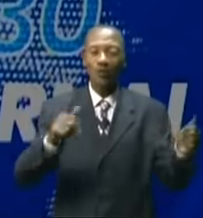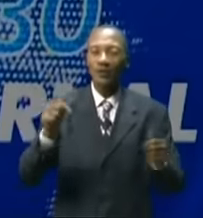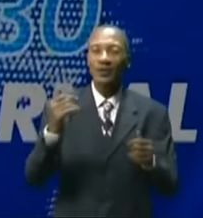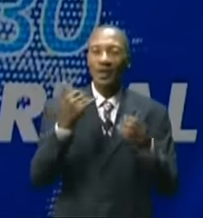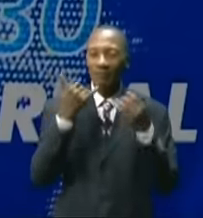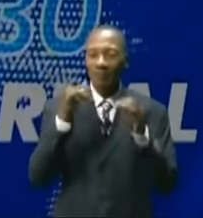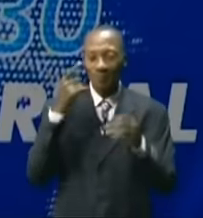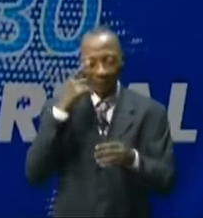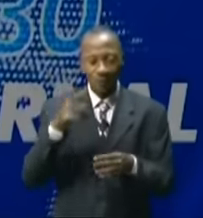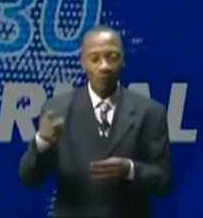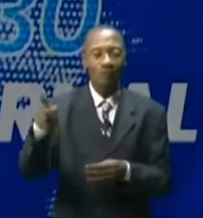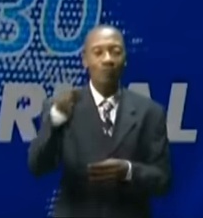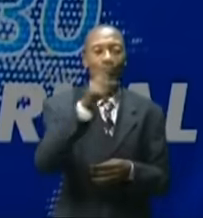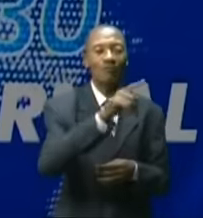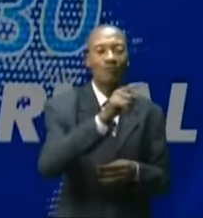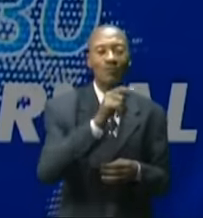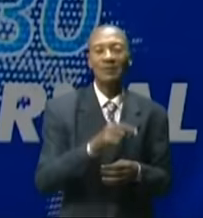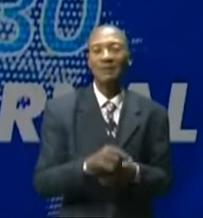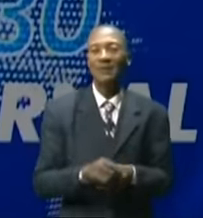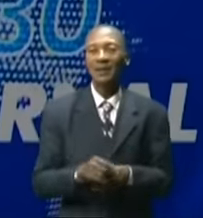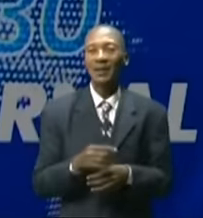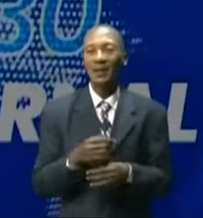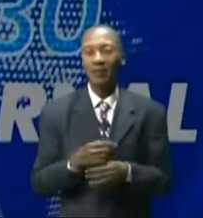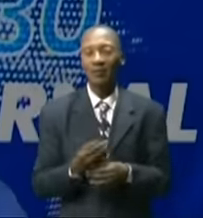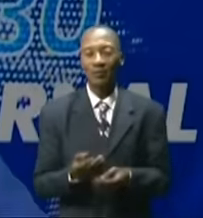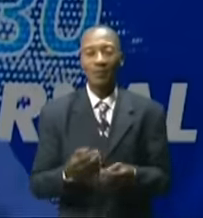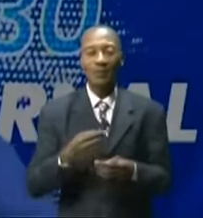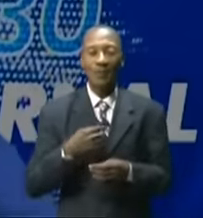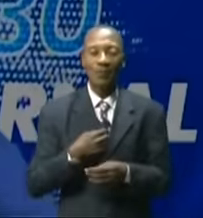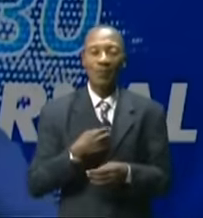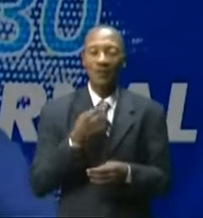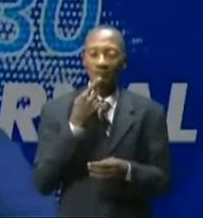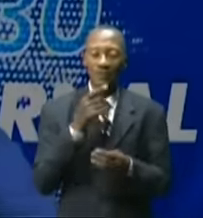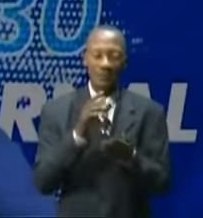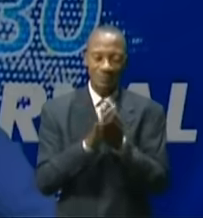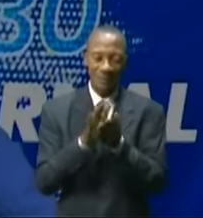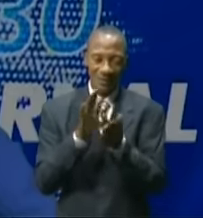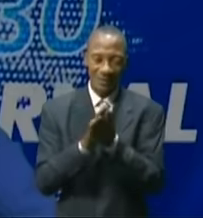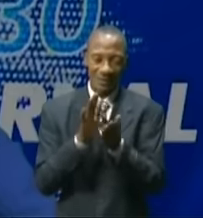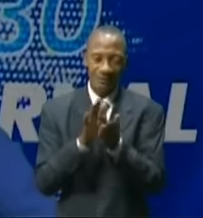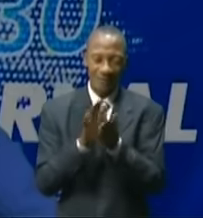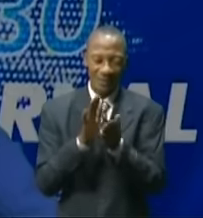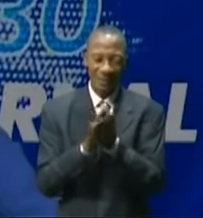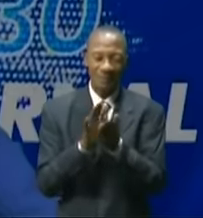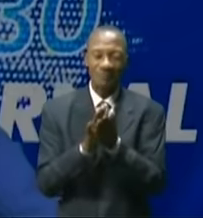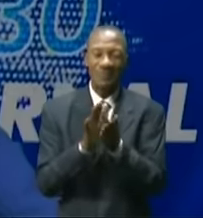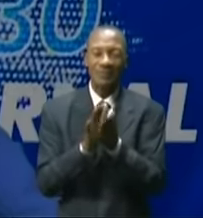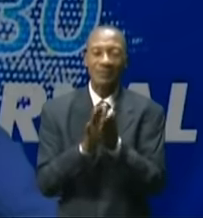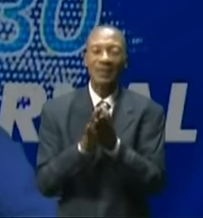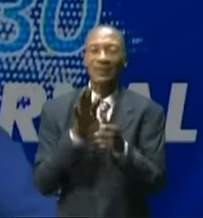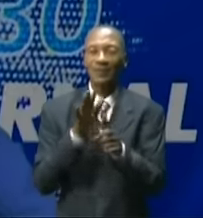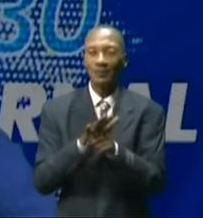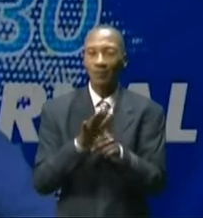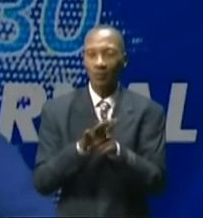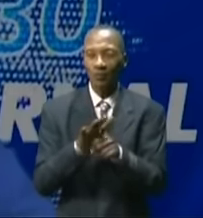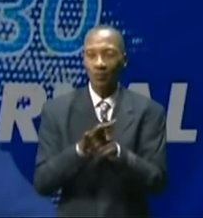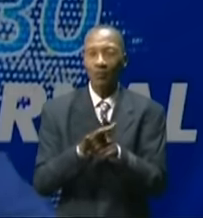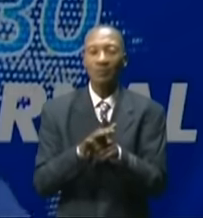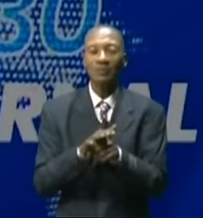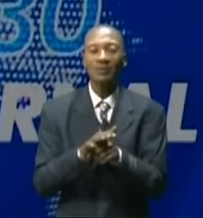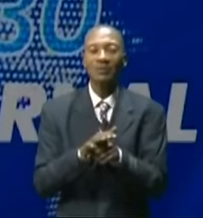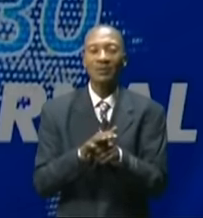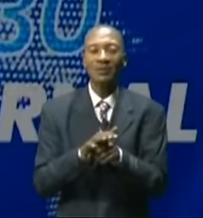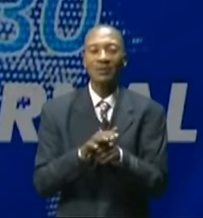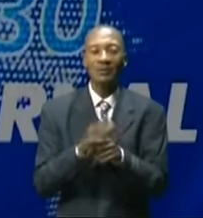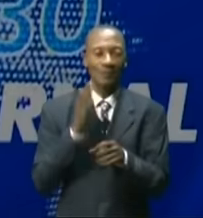partie technique a été assurée par Gaylor Kim Pianga, Nzengele Basso Sajeri, Mawasa, Mukau Elme. Merci de nous avoir